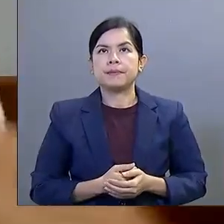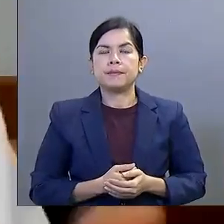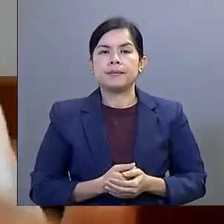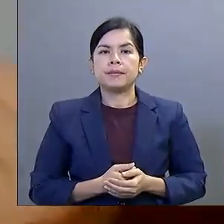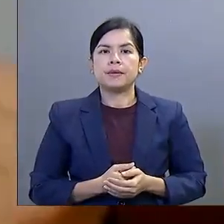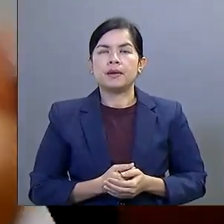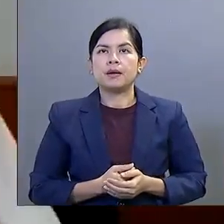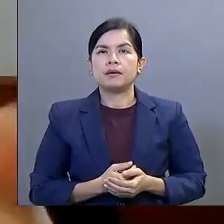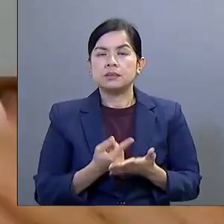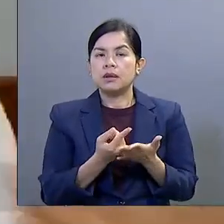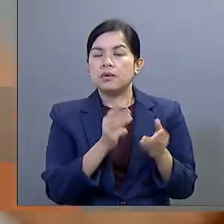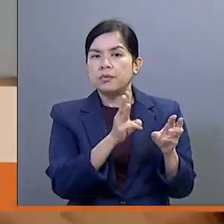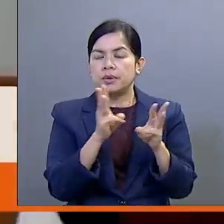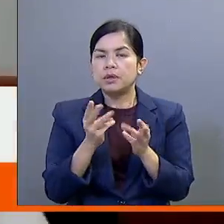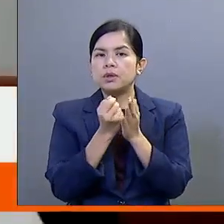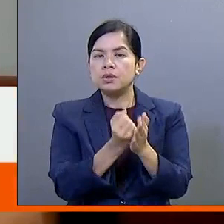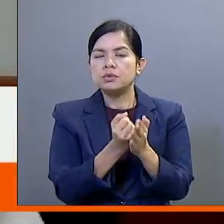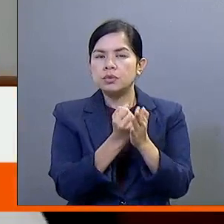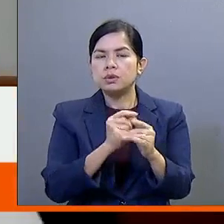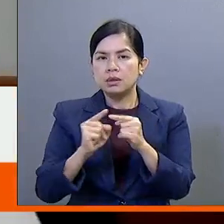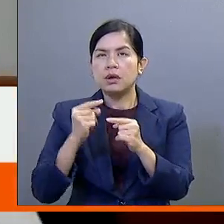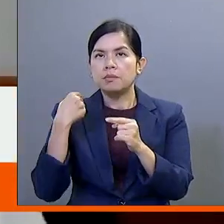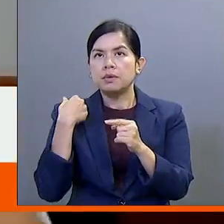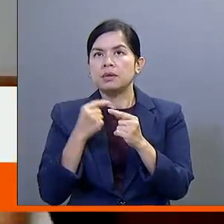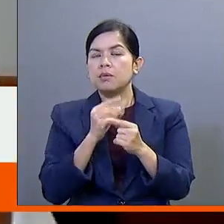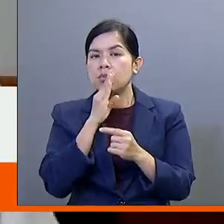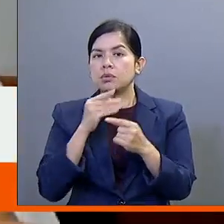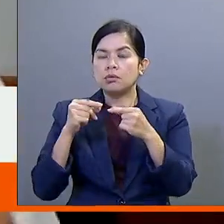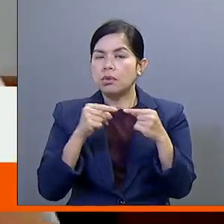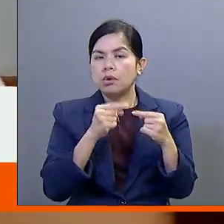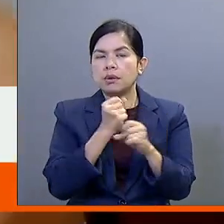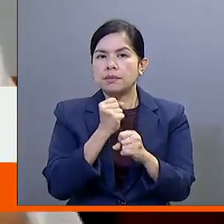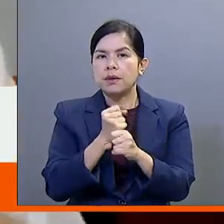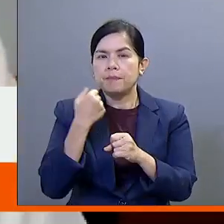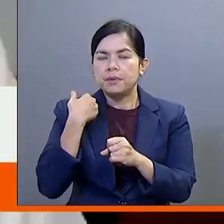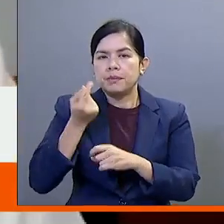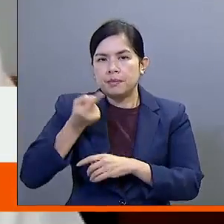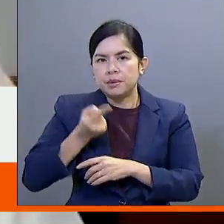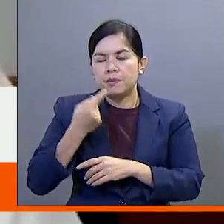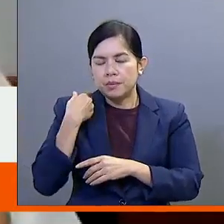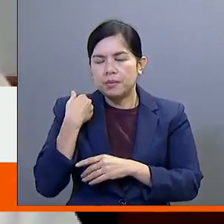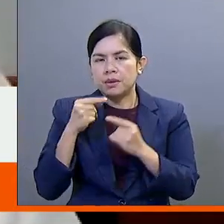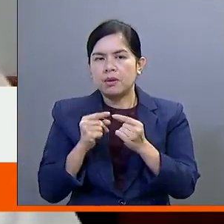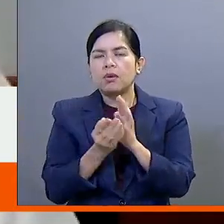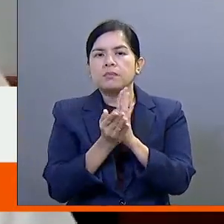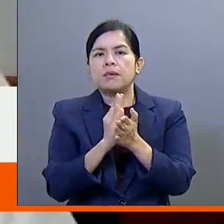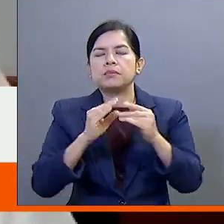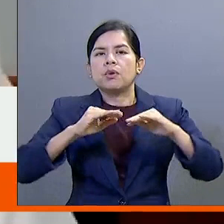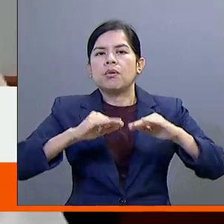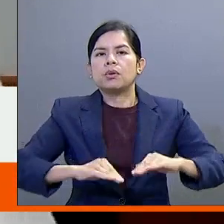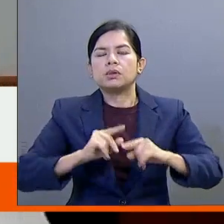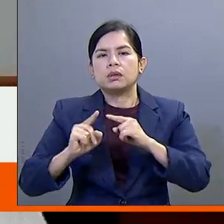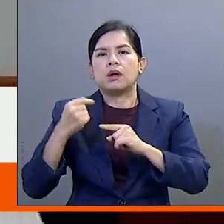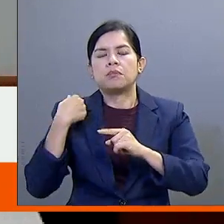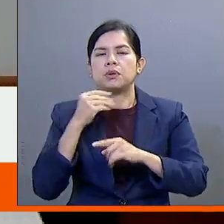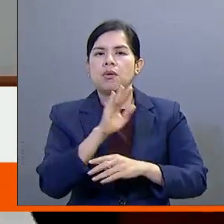ช่วยเหลืออย่างไม่มีเงื่อนไขในระยะยาวแล้วถ้าเราจะทำไปเรื่อยๆนะฮะเราก็จะเกิดปัญหาว่าประสิทธิภาพเราลดลงเราก็จะทำ